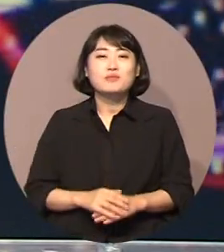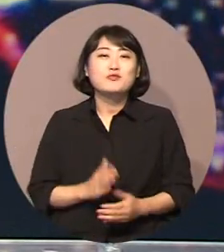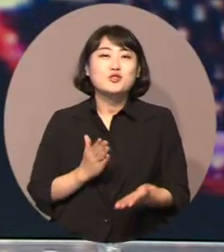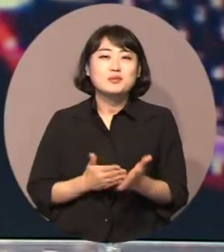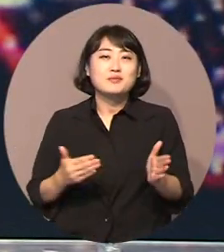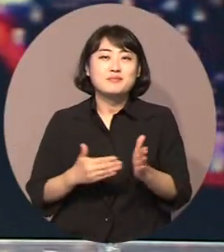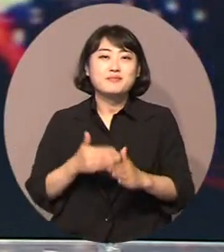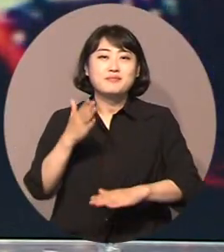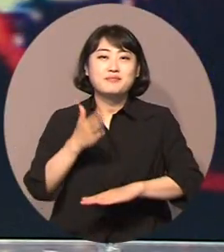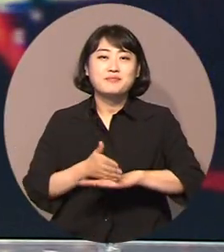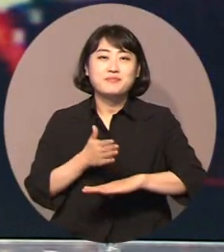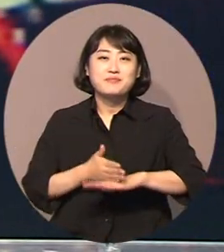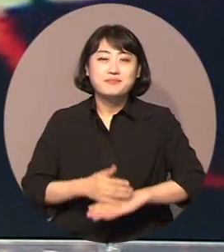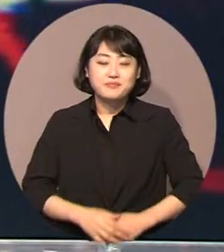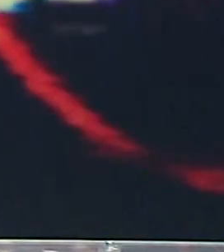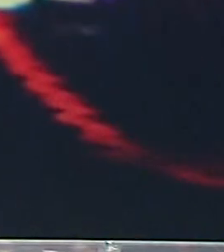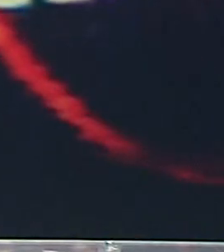대전이었습니다